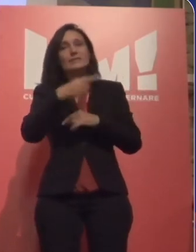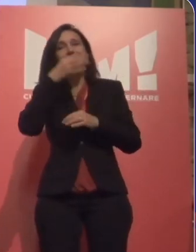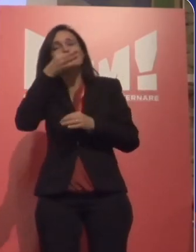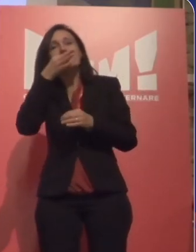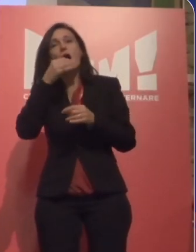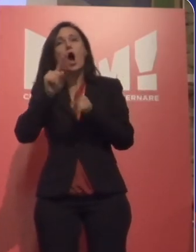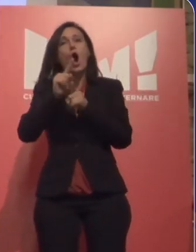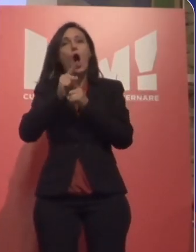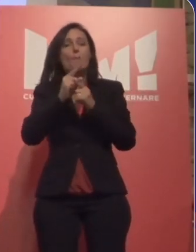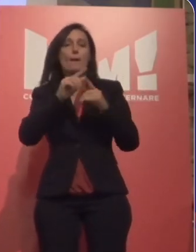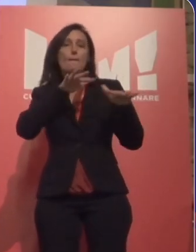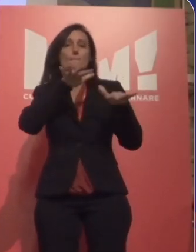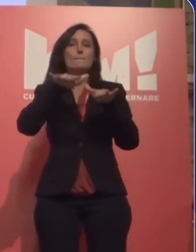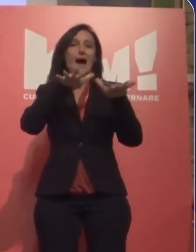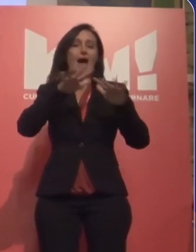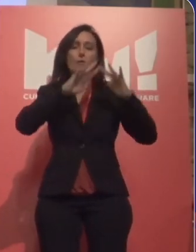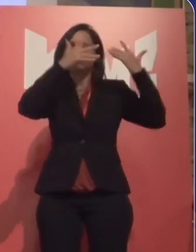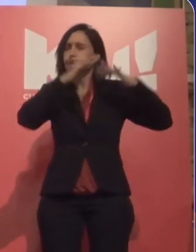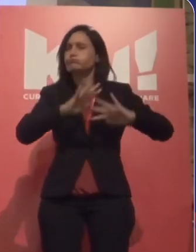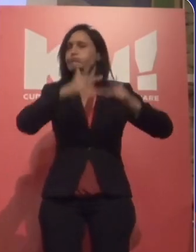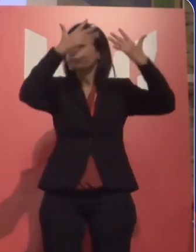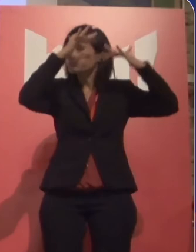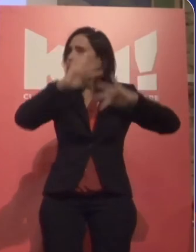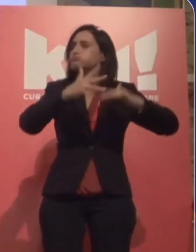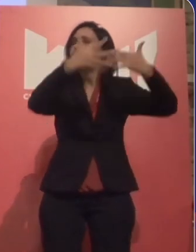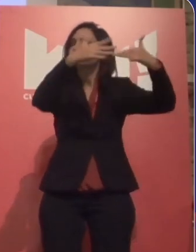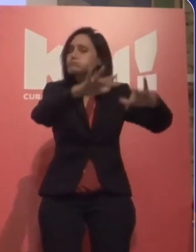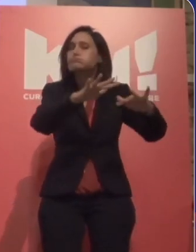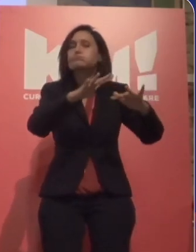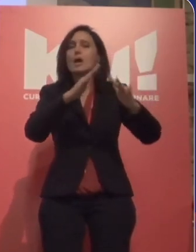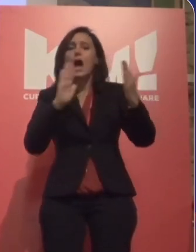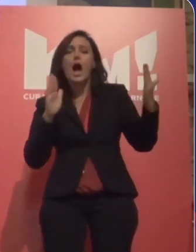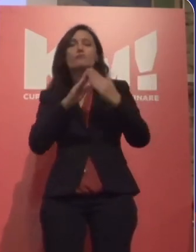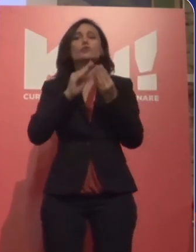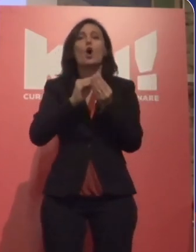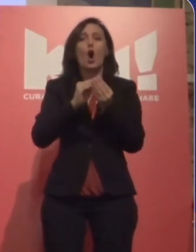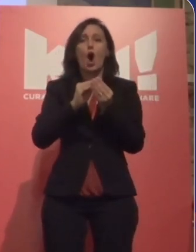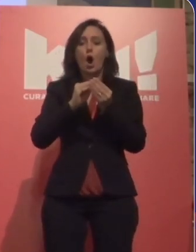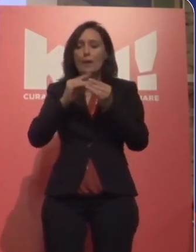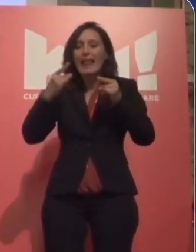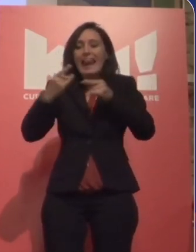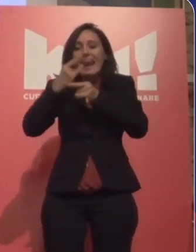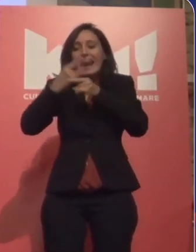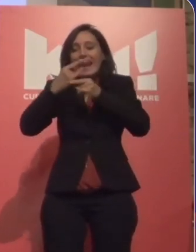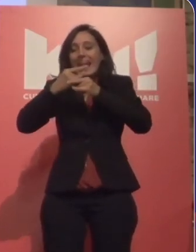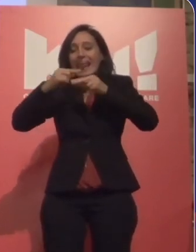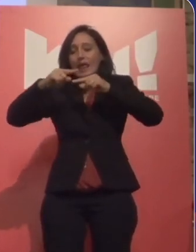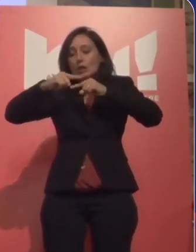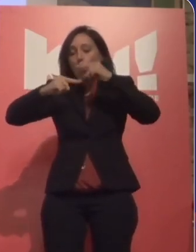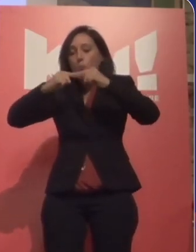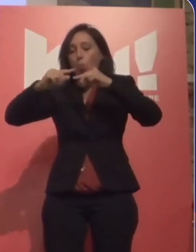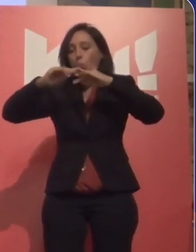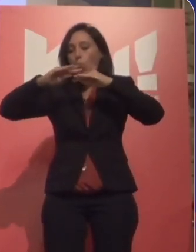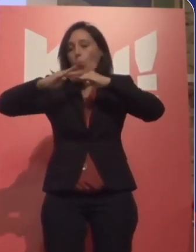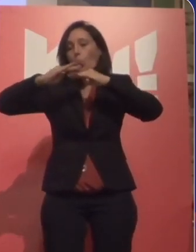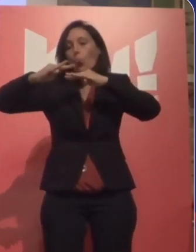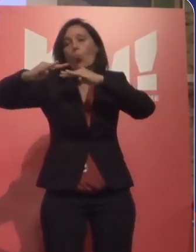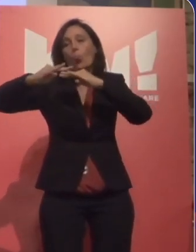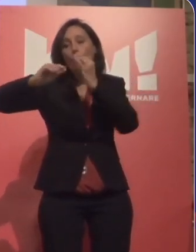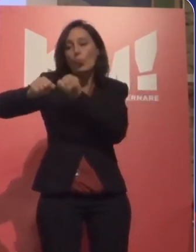perché la burrasca c'è ci sono quelli che l'hanno provocata noi offriamo una zattera poi magari una zattera